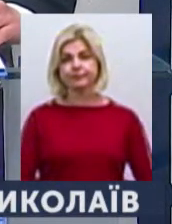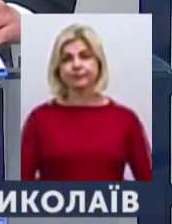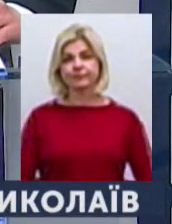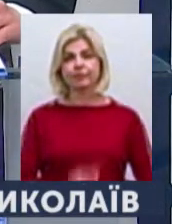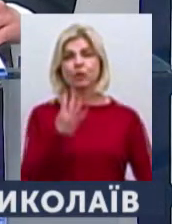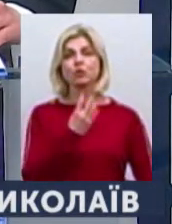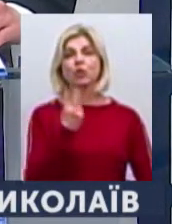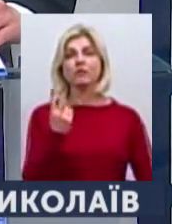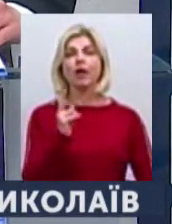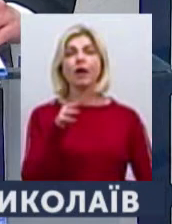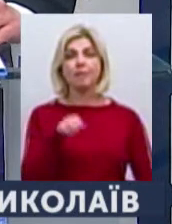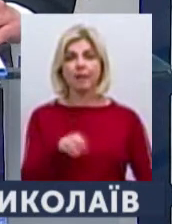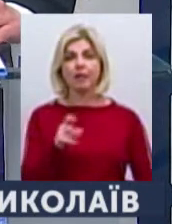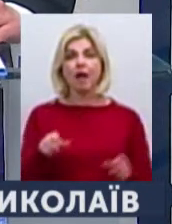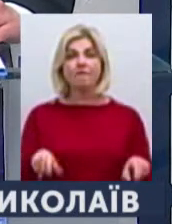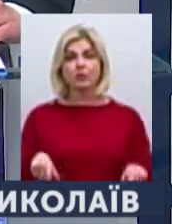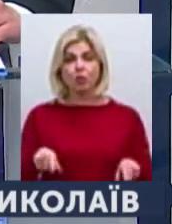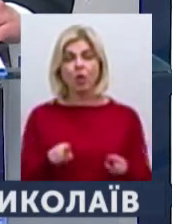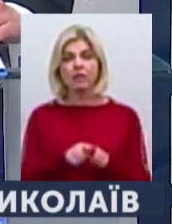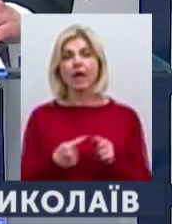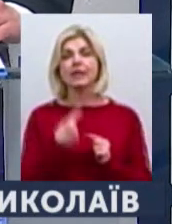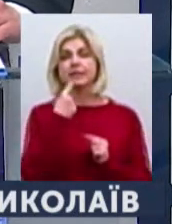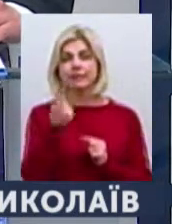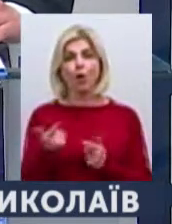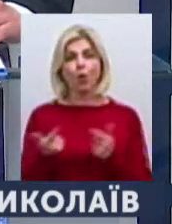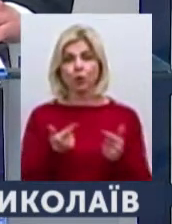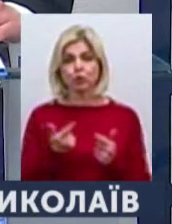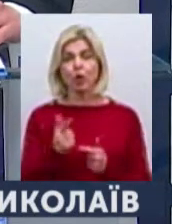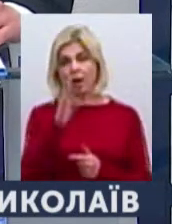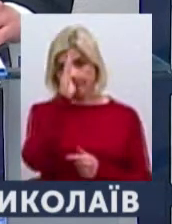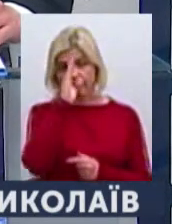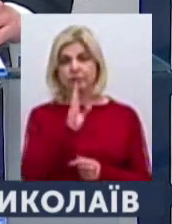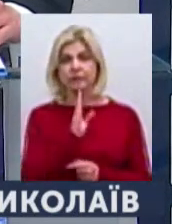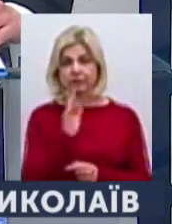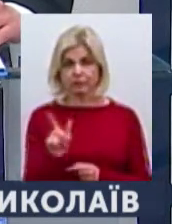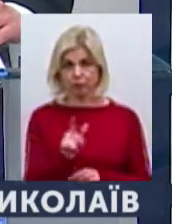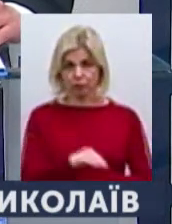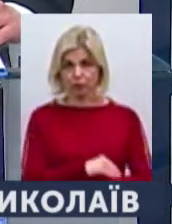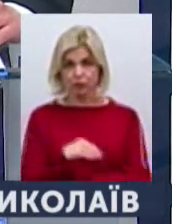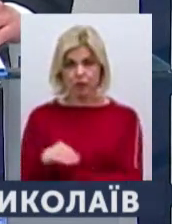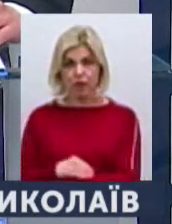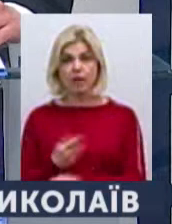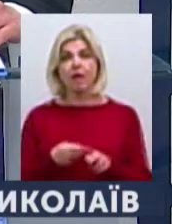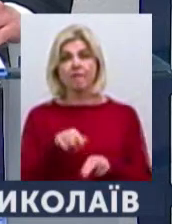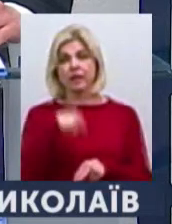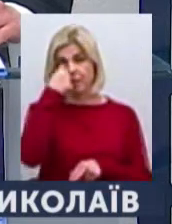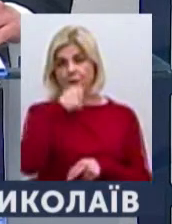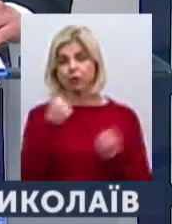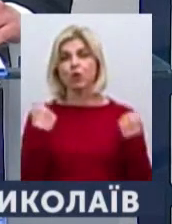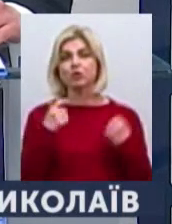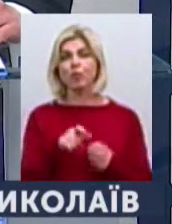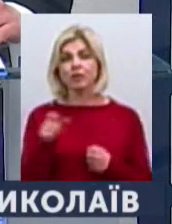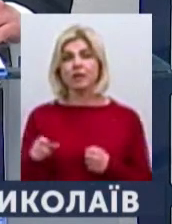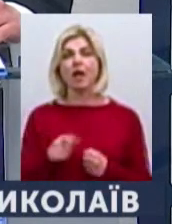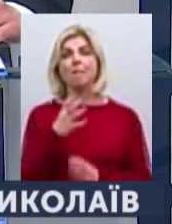42 кілометри на візку. До такої дистанції готуються миколаївське подружжя Анатолій Бардіш та Анна Франків. Цього року спортсмени даватимуть